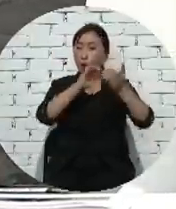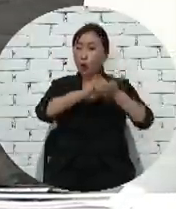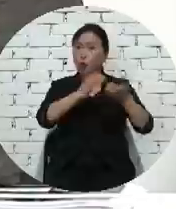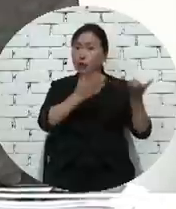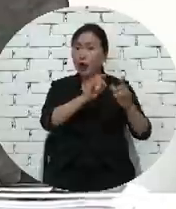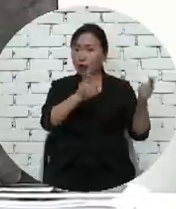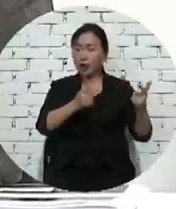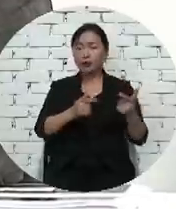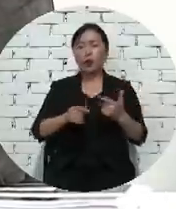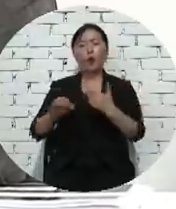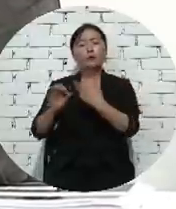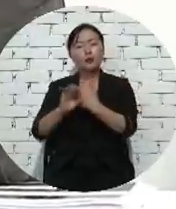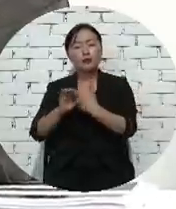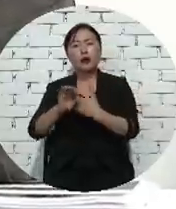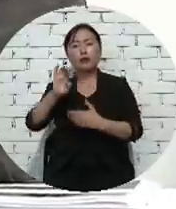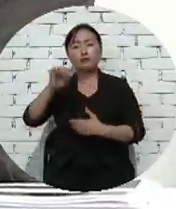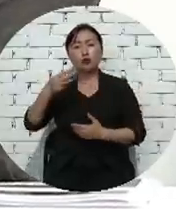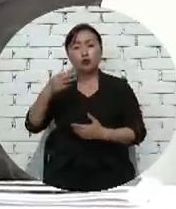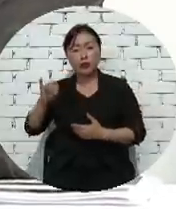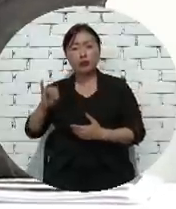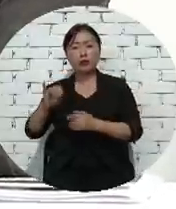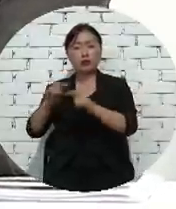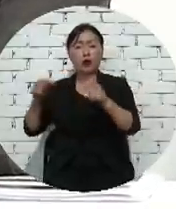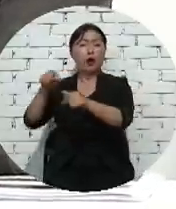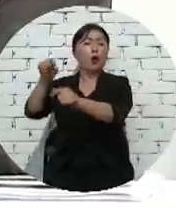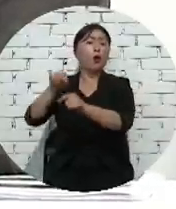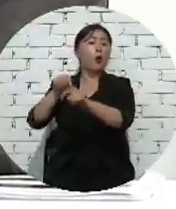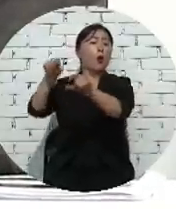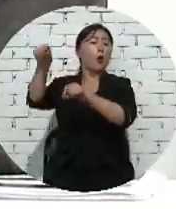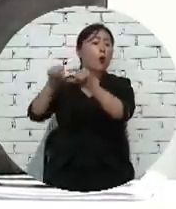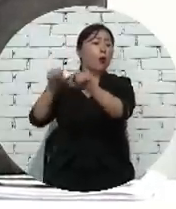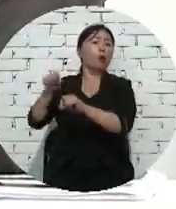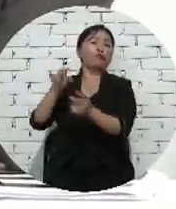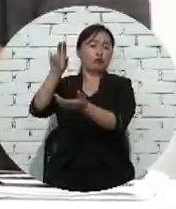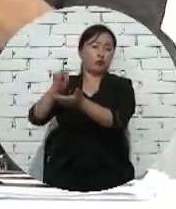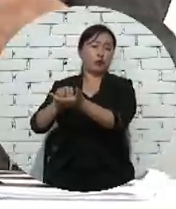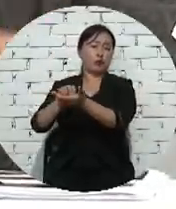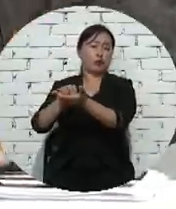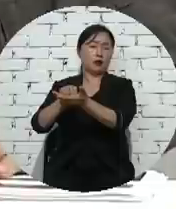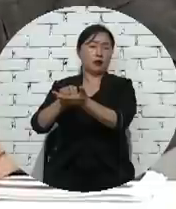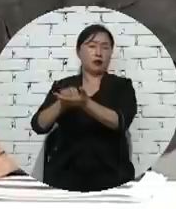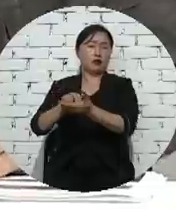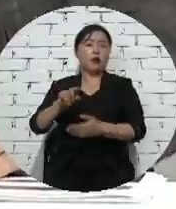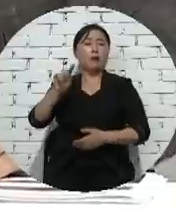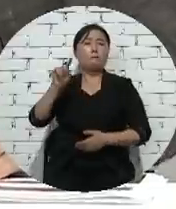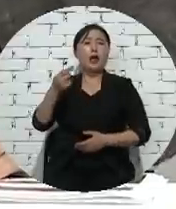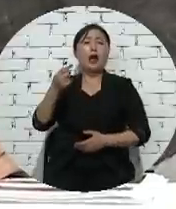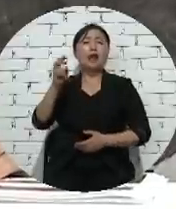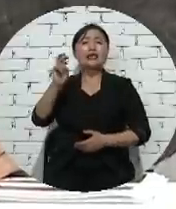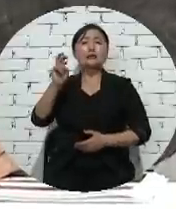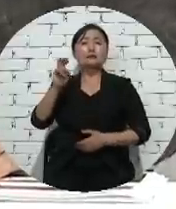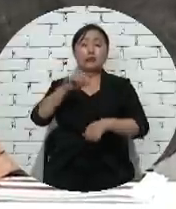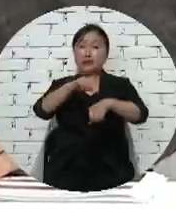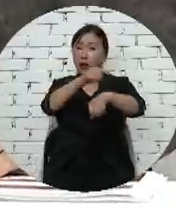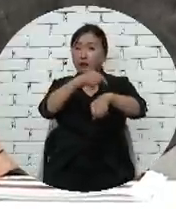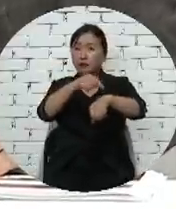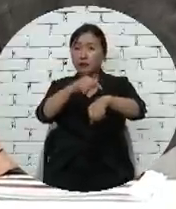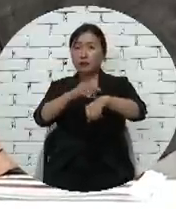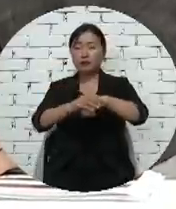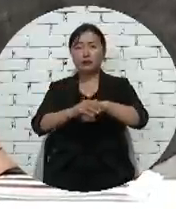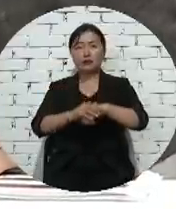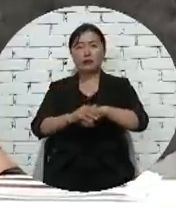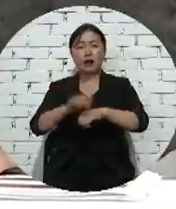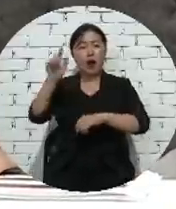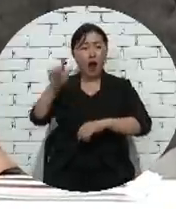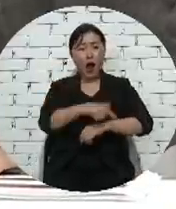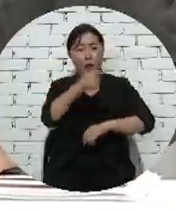파트타임이라든지 네. 프리랜서라든지 네. 이런 사람들을 고용해서 해결할 문제지 네. 사실 120시간이면 이거 나눠보니까 하루에